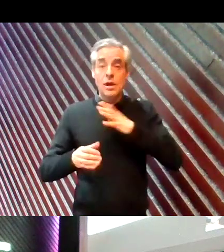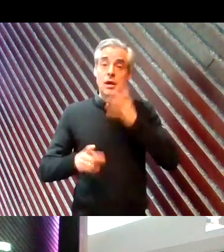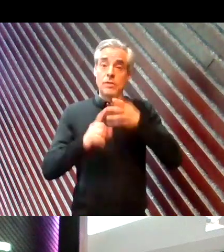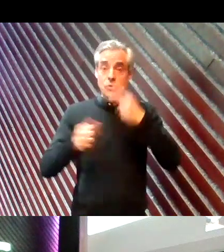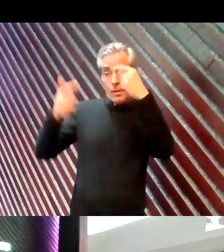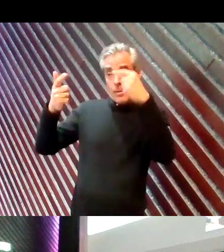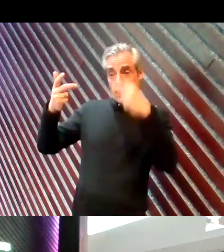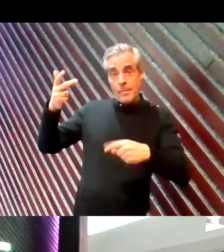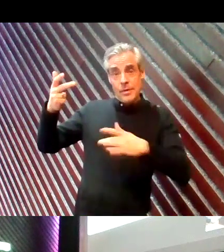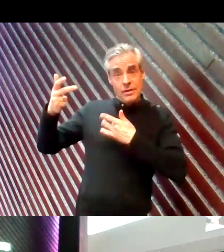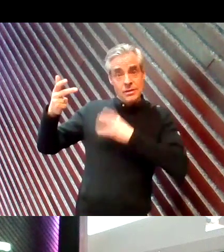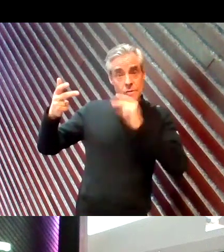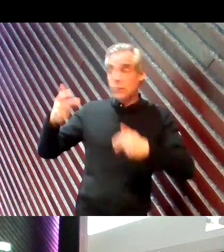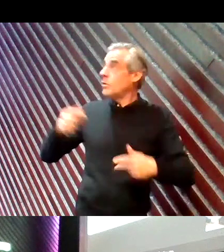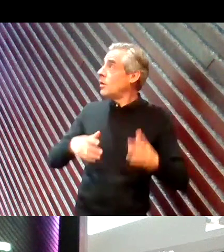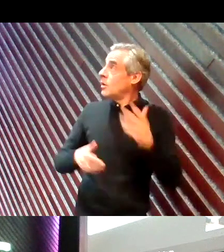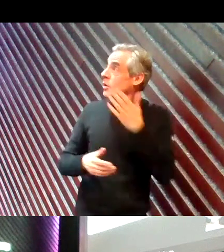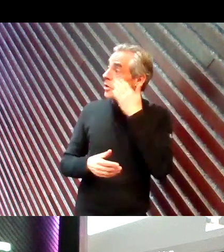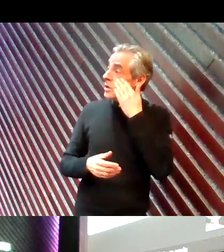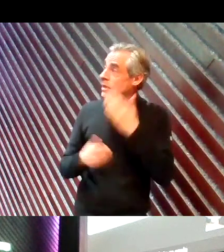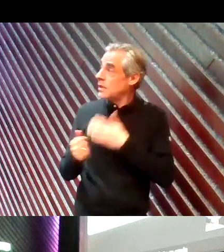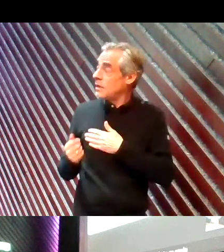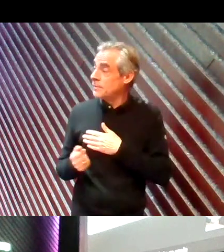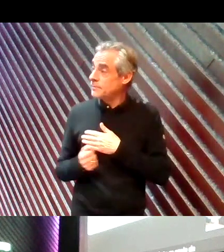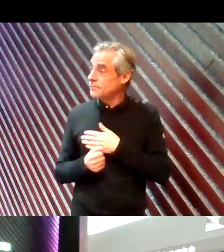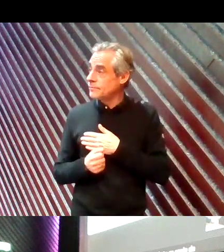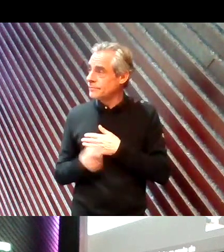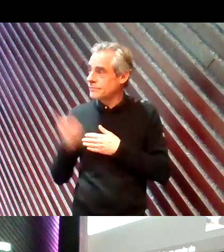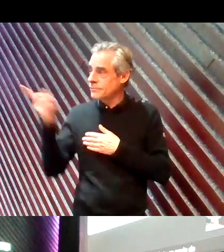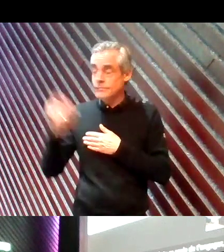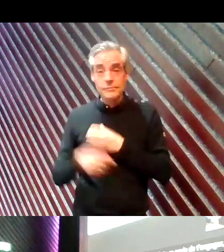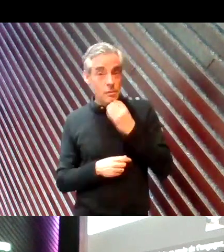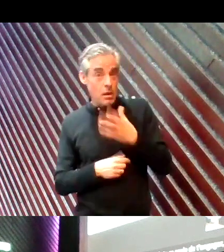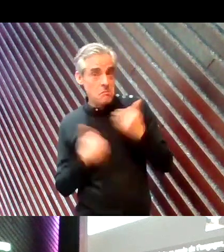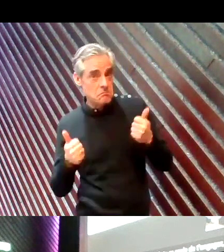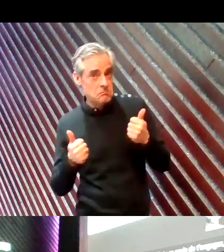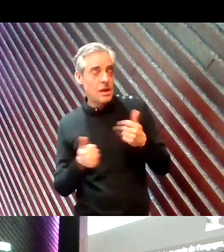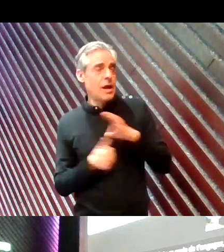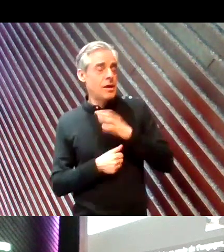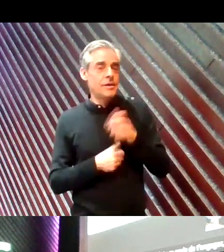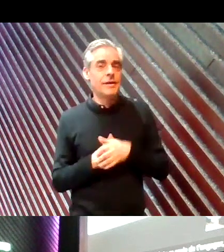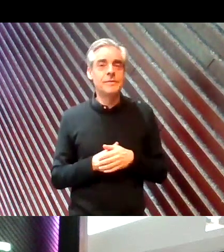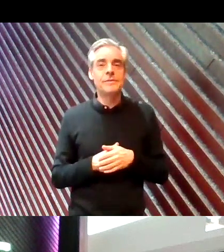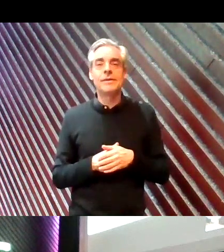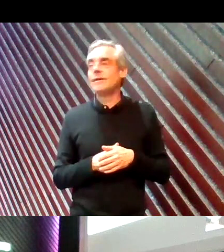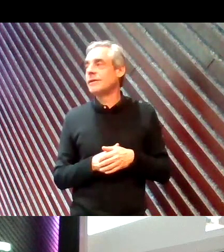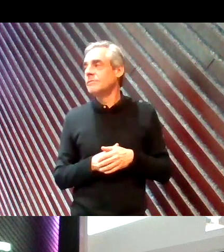missions. Est-ce que ça, tout le monde le connaît ?-ce que vous connaissez ce site-là ? Oh, c'est bien ! Il y a qui ont la vision.